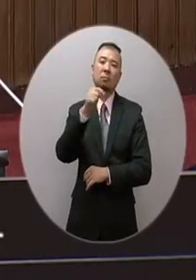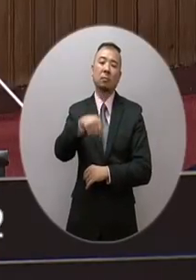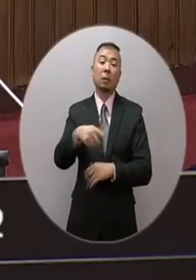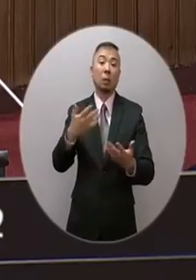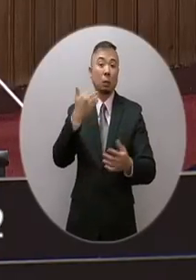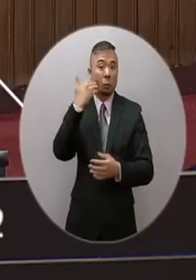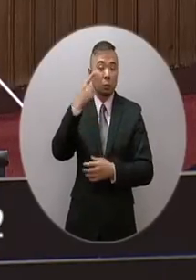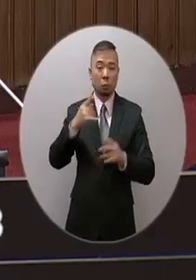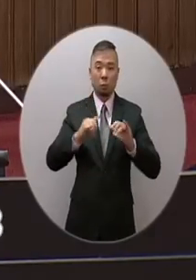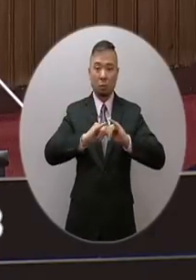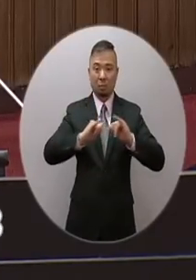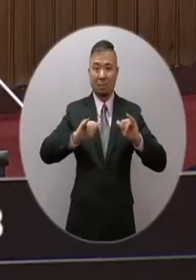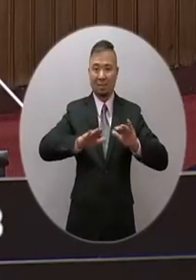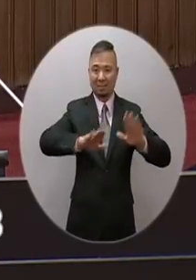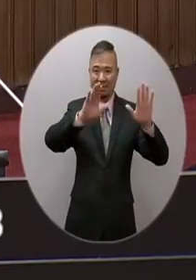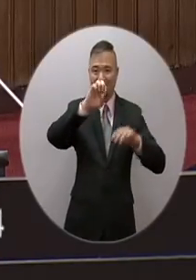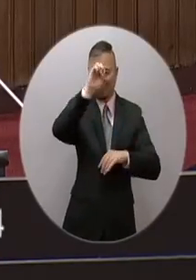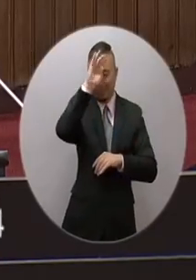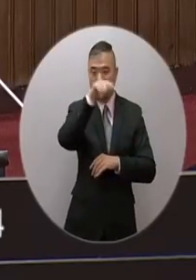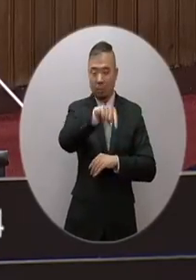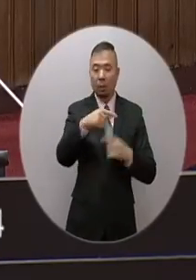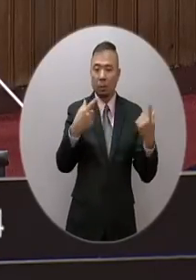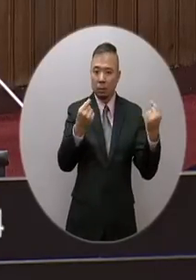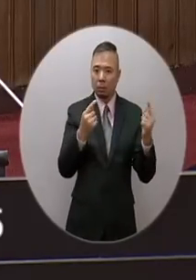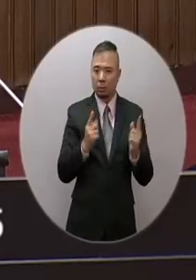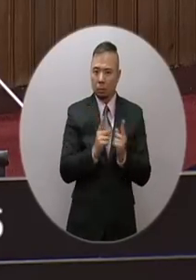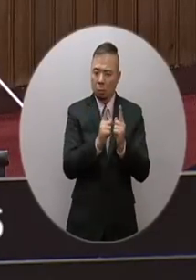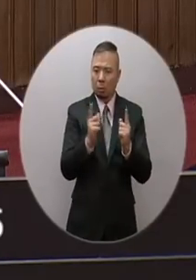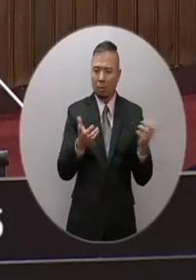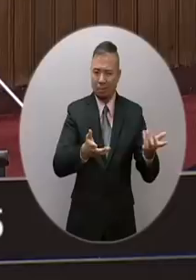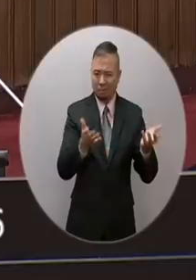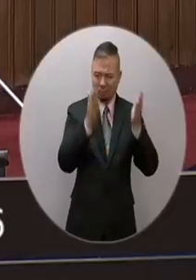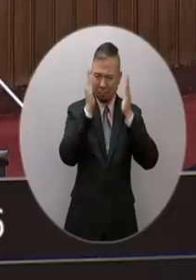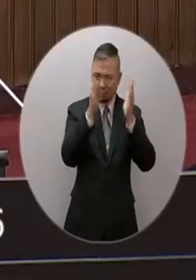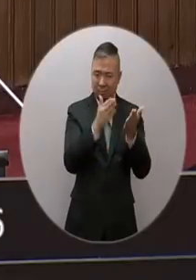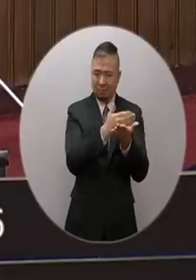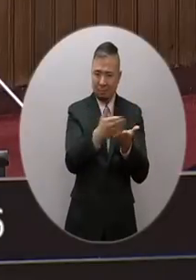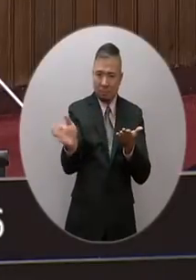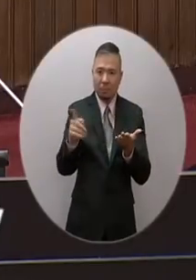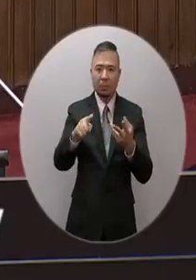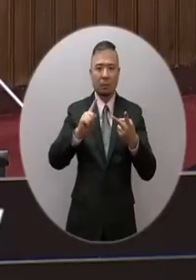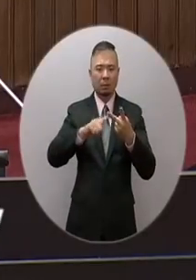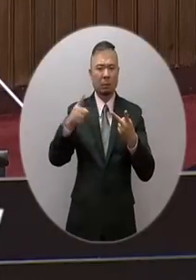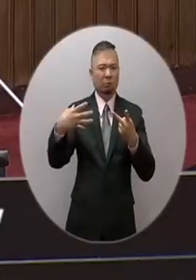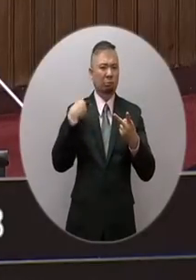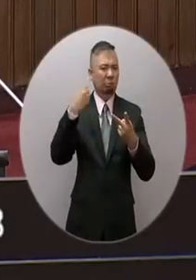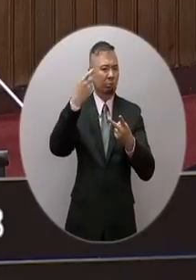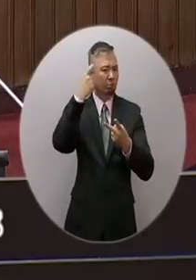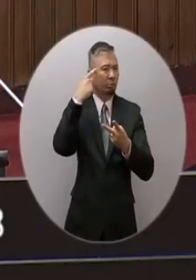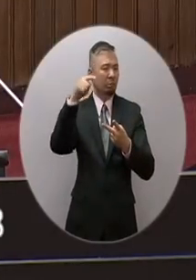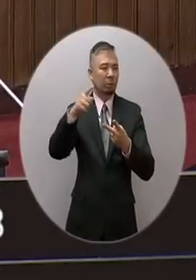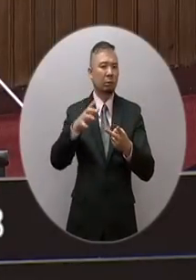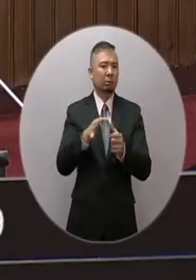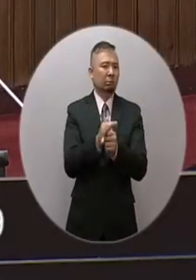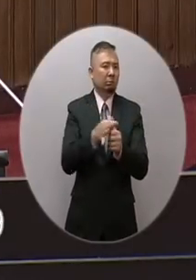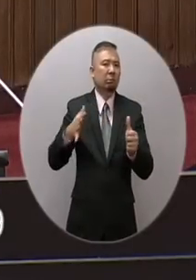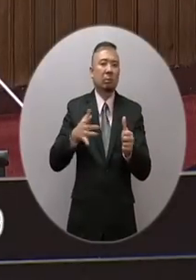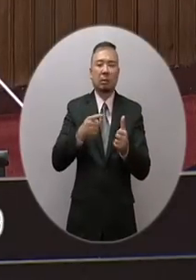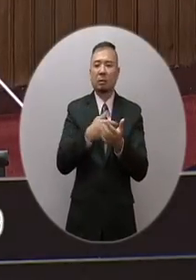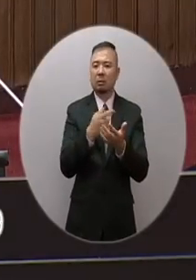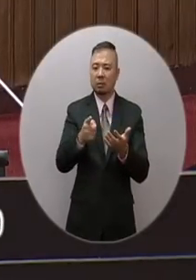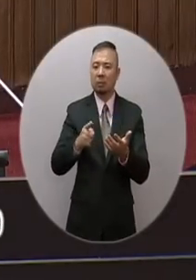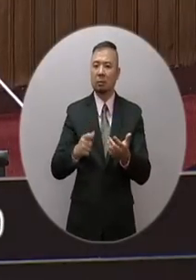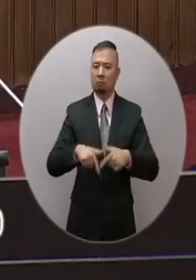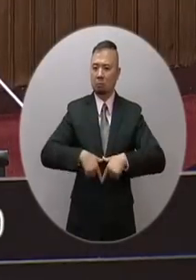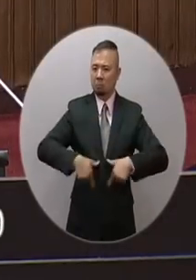是，面对困局，解放思想大胆的迈出，也必可创造属于民进